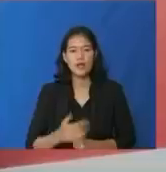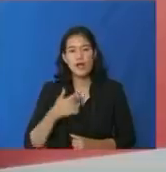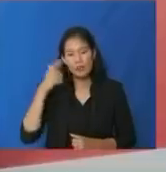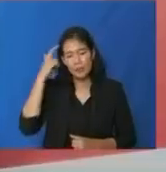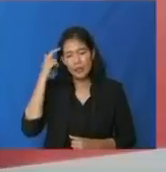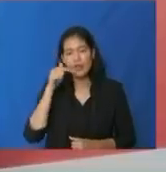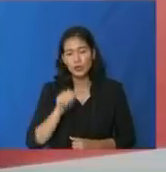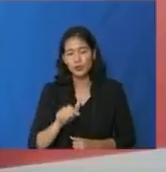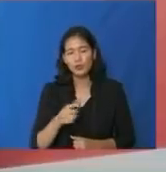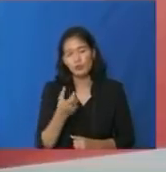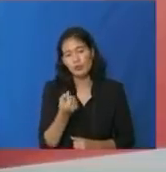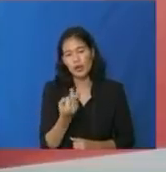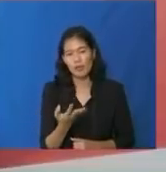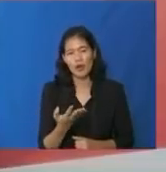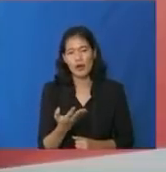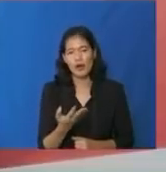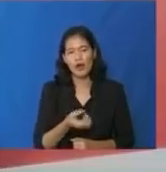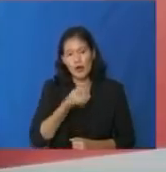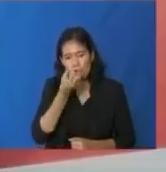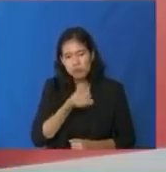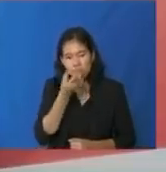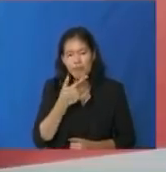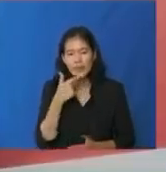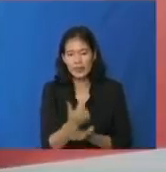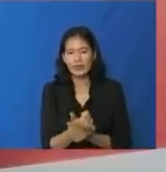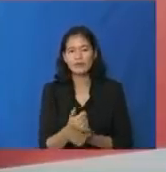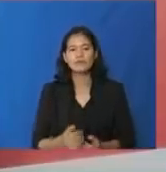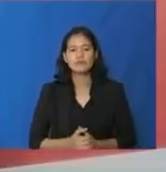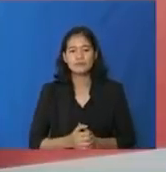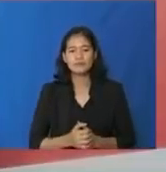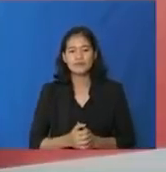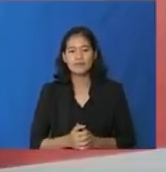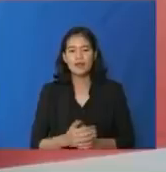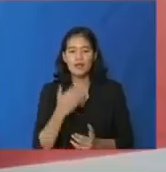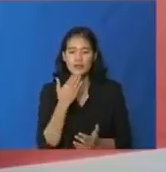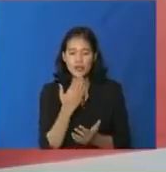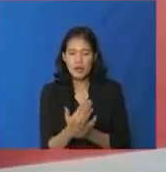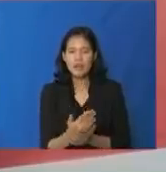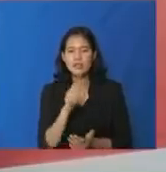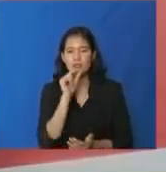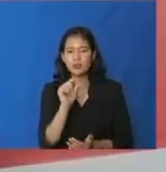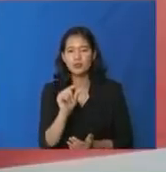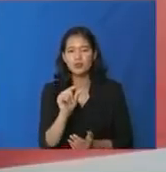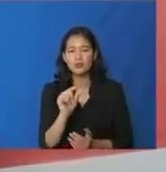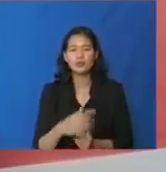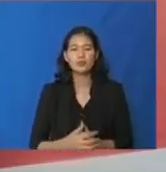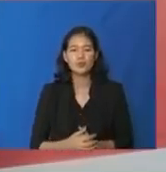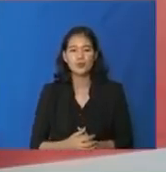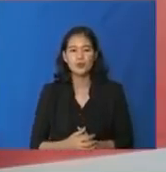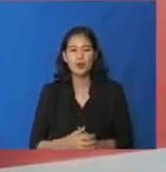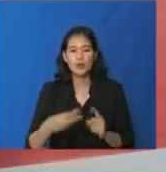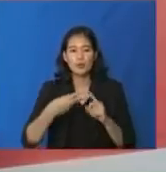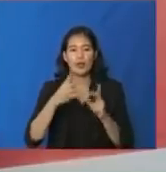Hai itu beberapa hal yang patut saya sampaikan dan saya terima kasih pada Fala